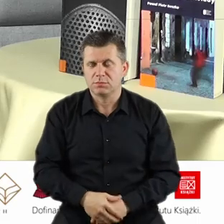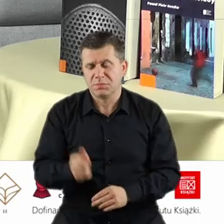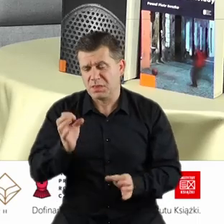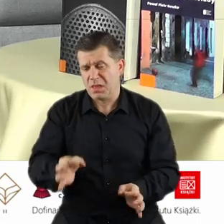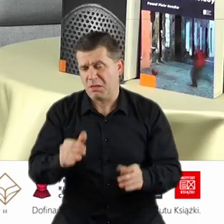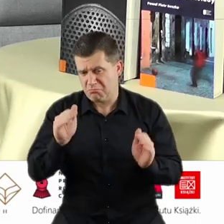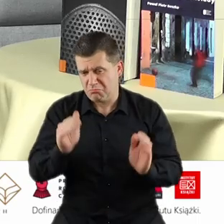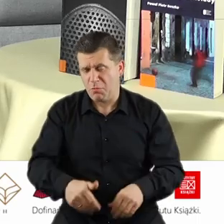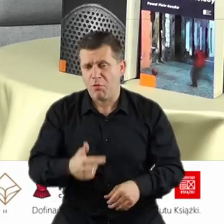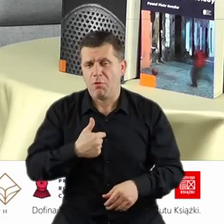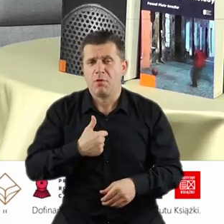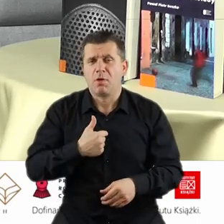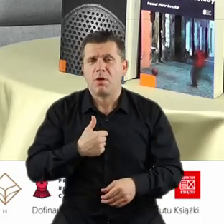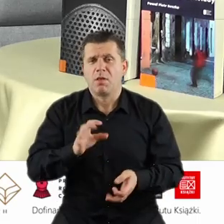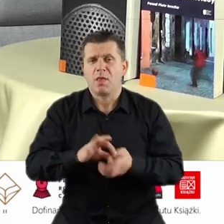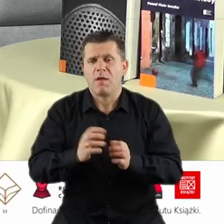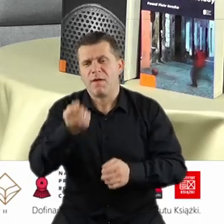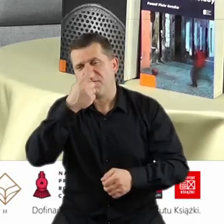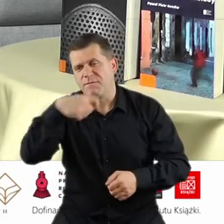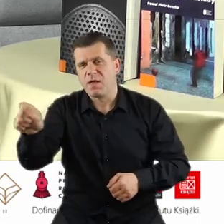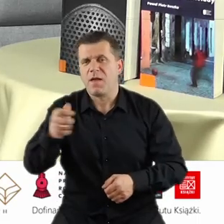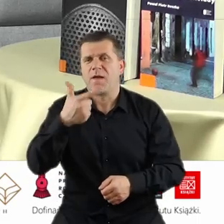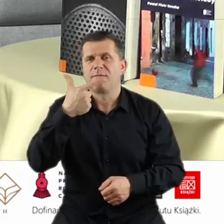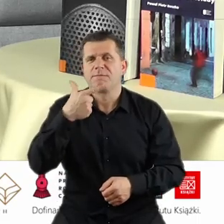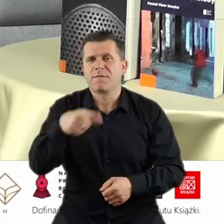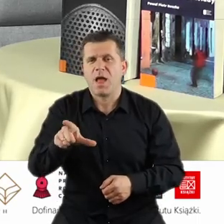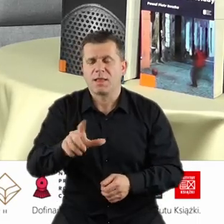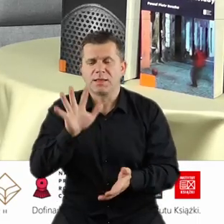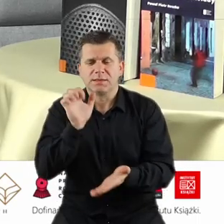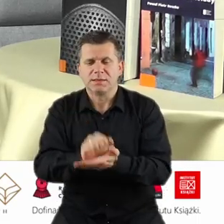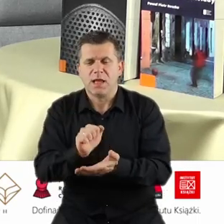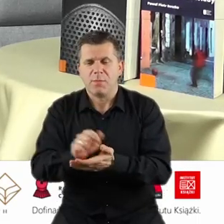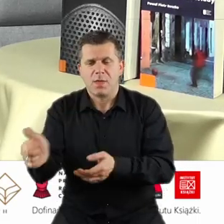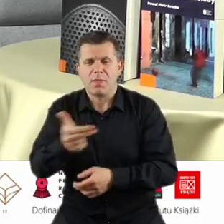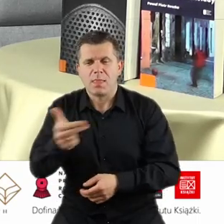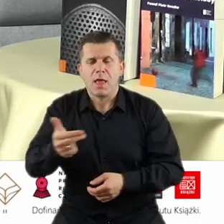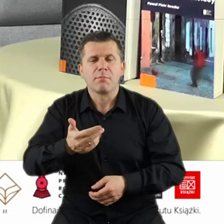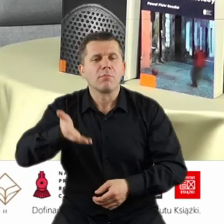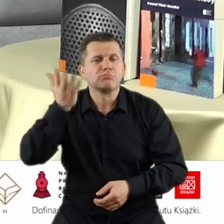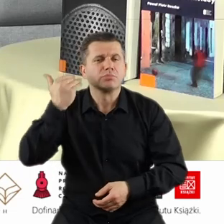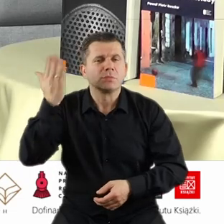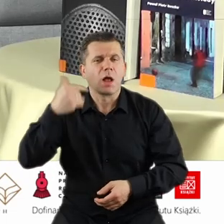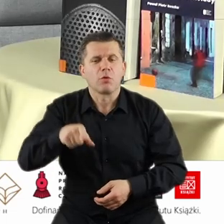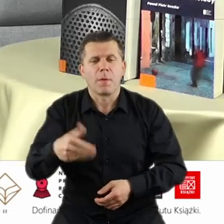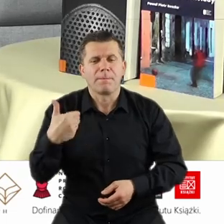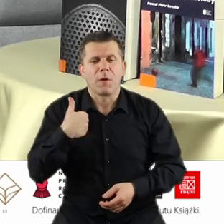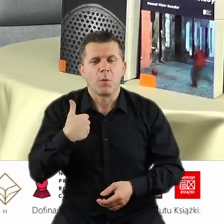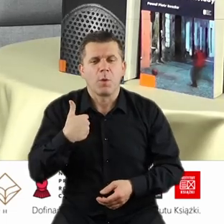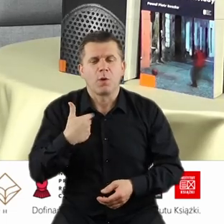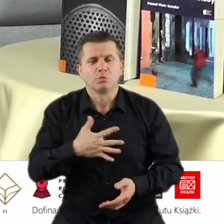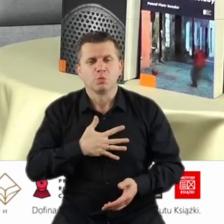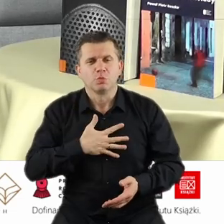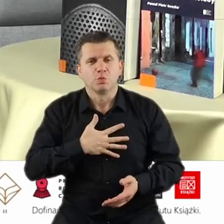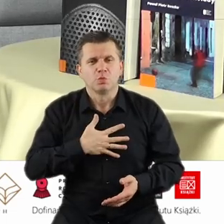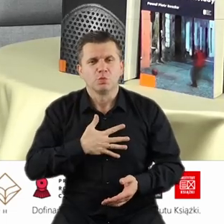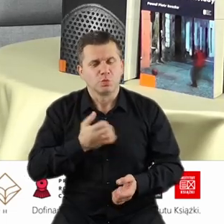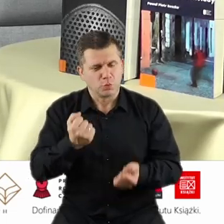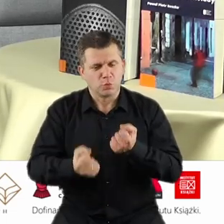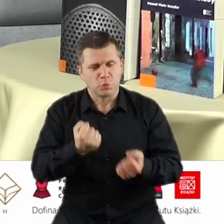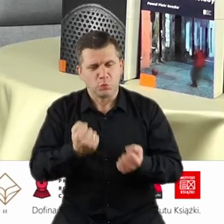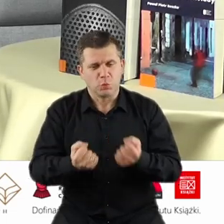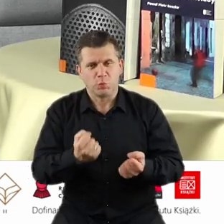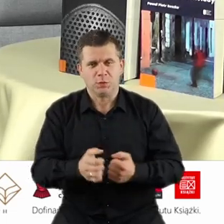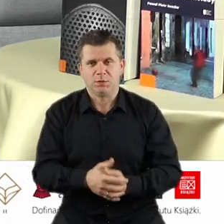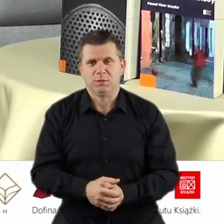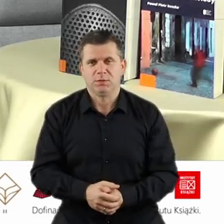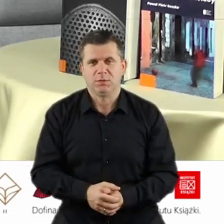Teraz mogłem sobie pozwolić na to, żeby po prostu na przykład wyjechać na 2 tygodnie i zająć się jednym tematem, co było dla mnie przedtem dosyć takim